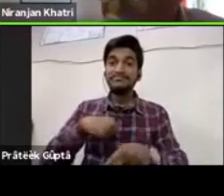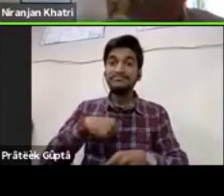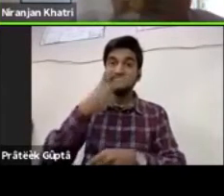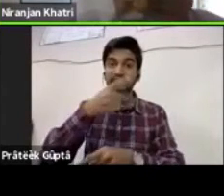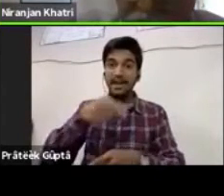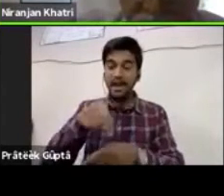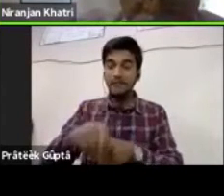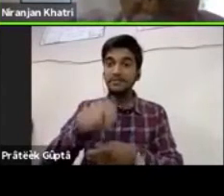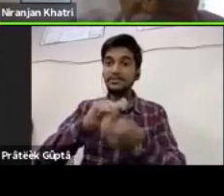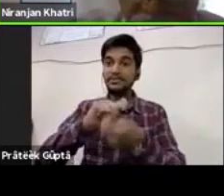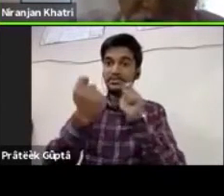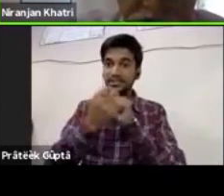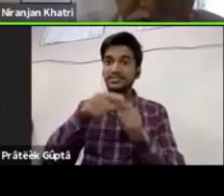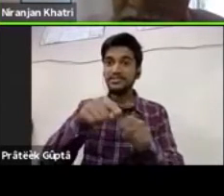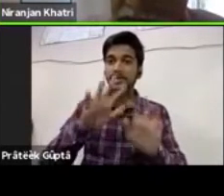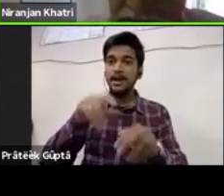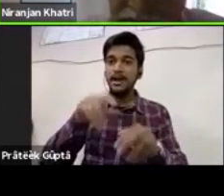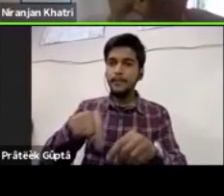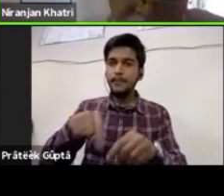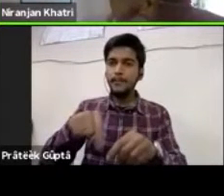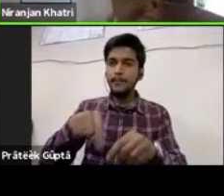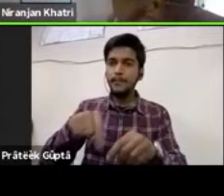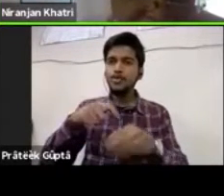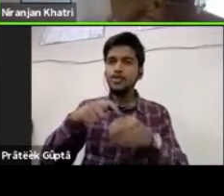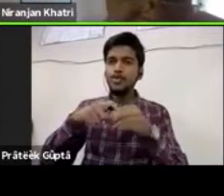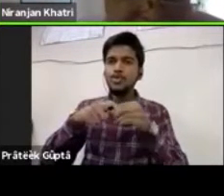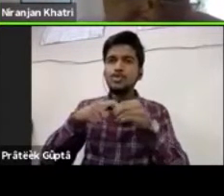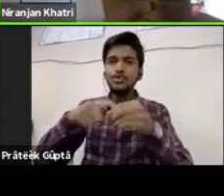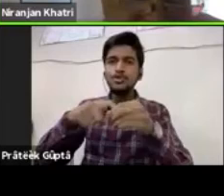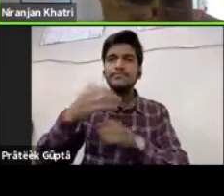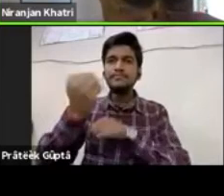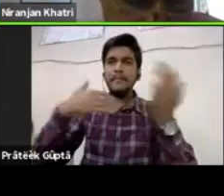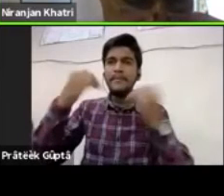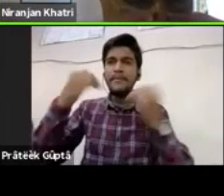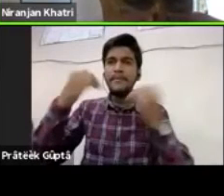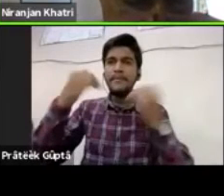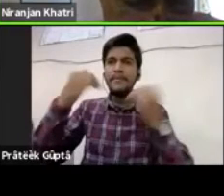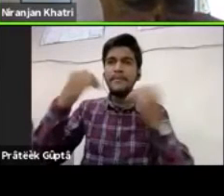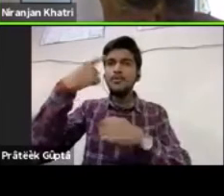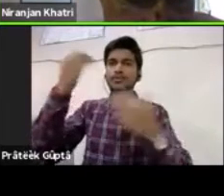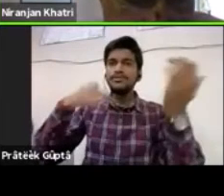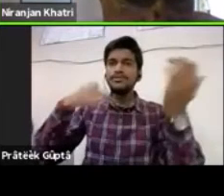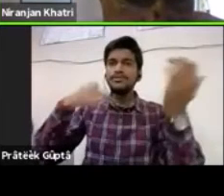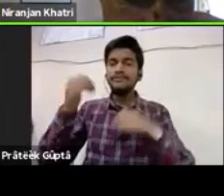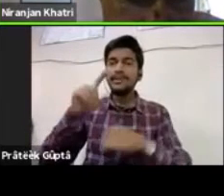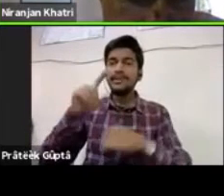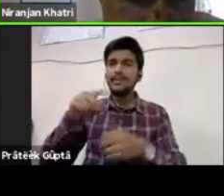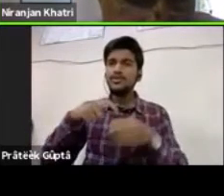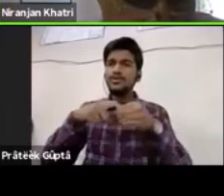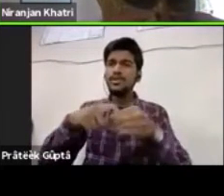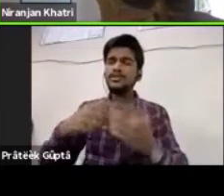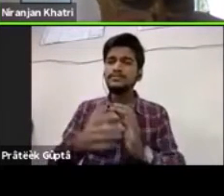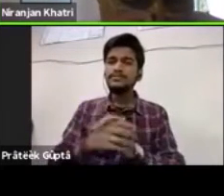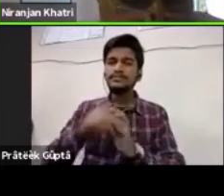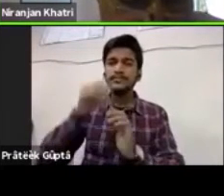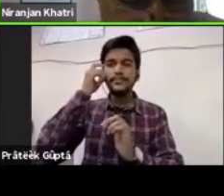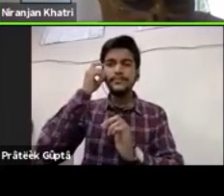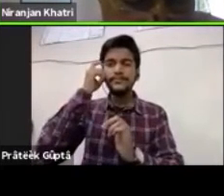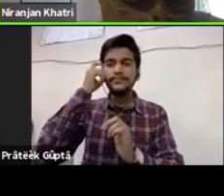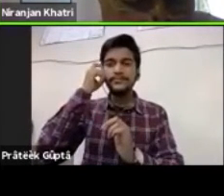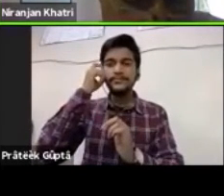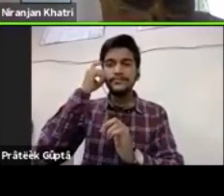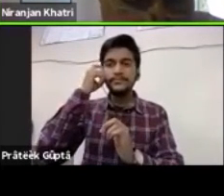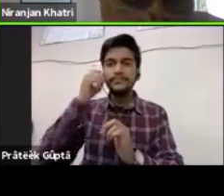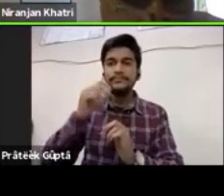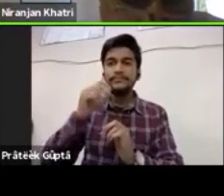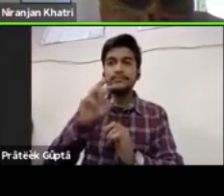और अब मैं प्रश्न पढ़ूंगा जो मुझे आए हैं. एक प्रश्न ये है कि 3 एक्शनेबल